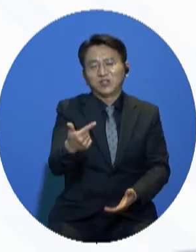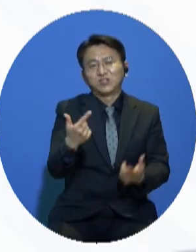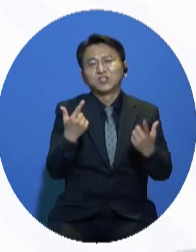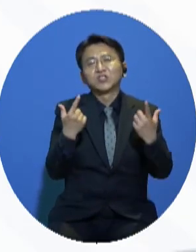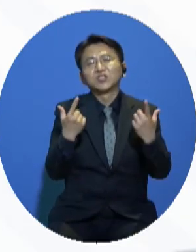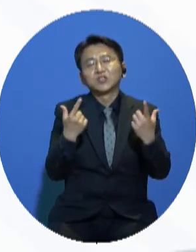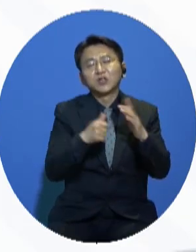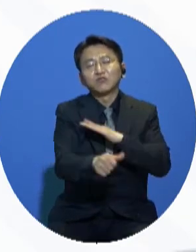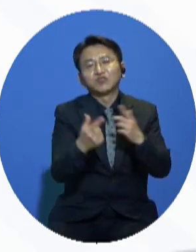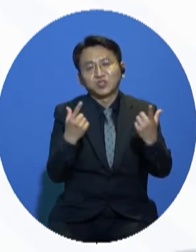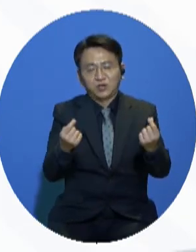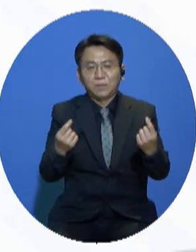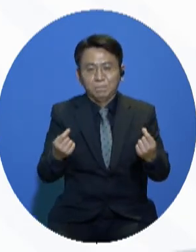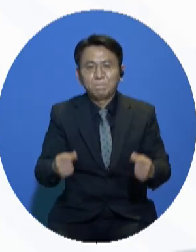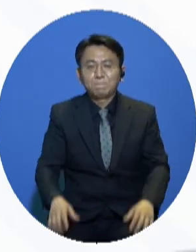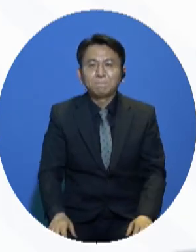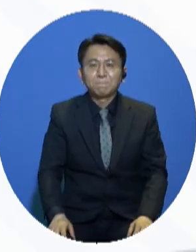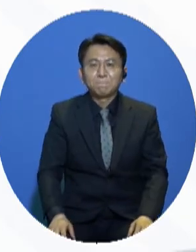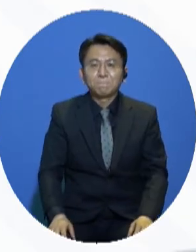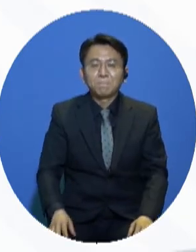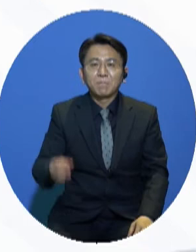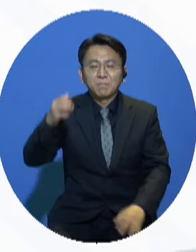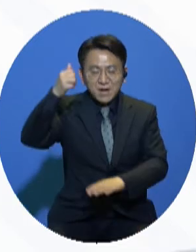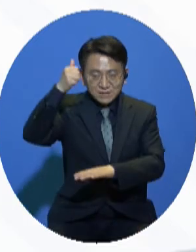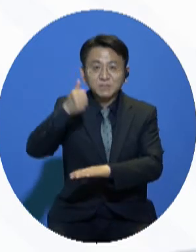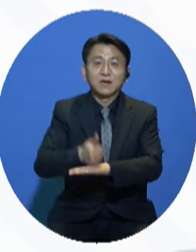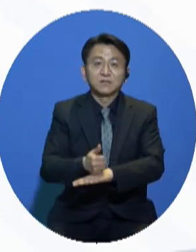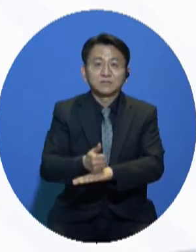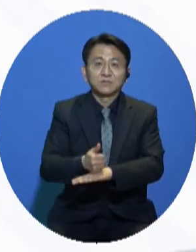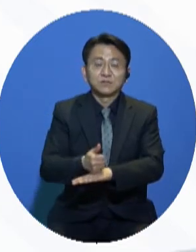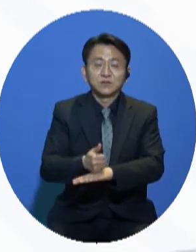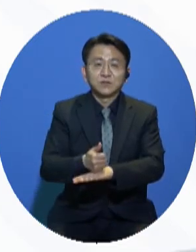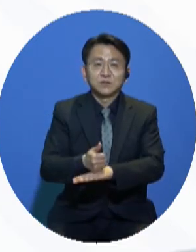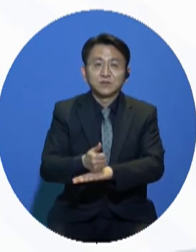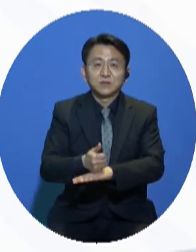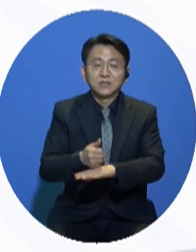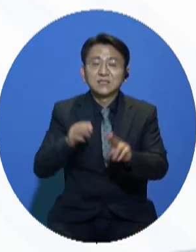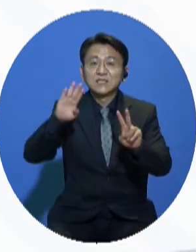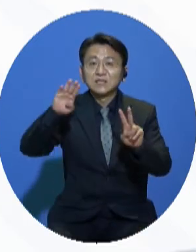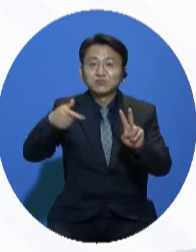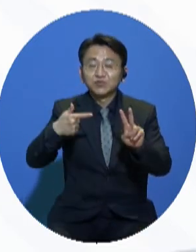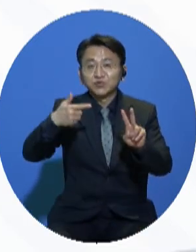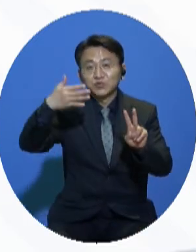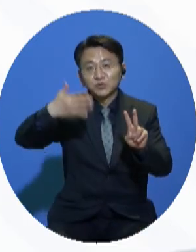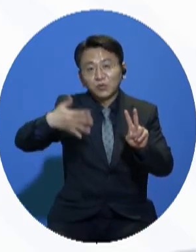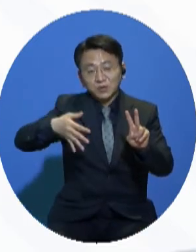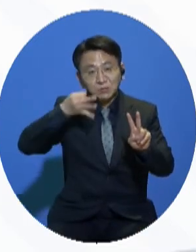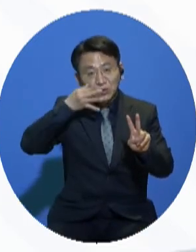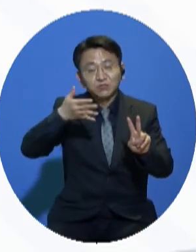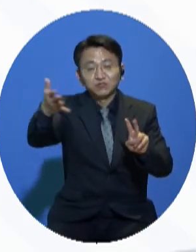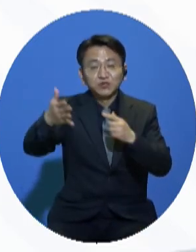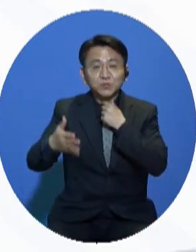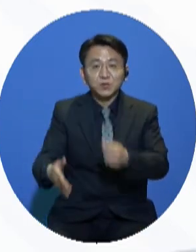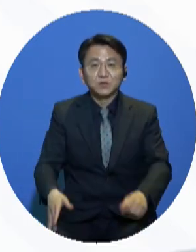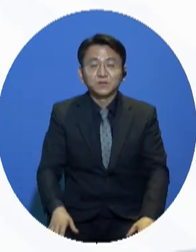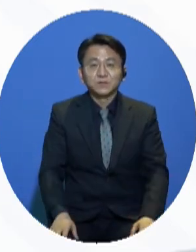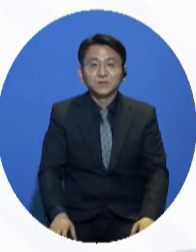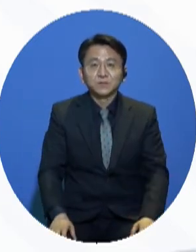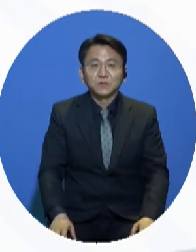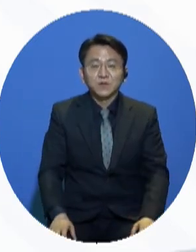하듯이 말입니다. 그리고 마지막으로 2분짜리 동영상을 보여드리도록